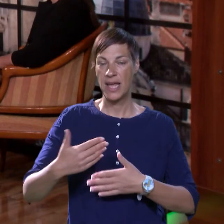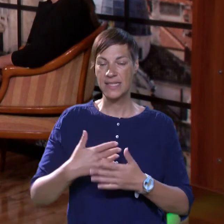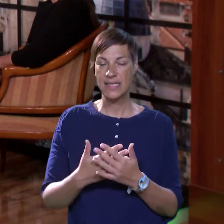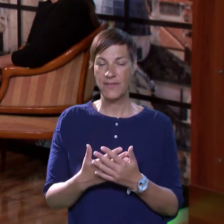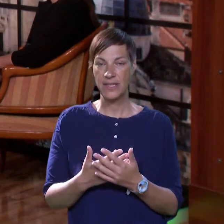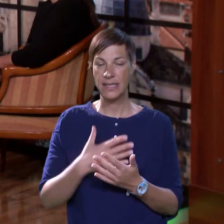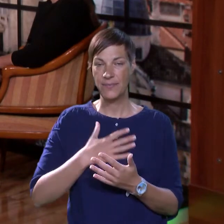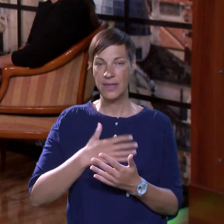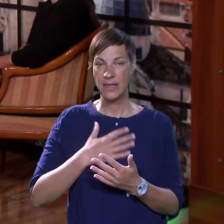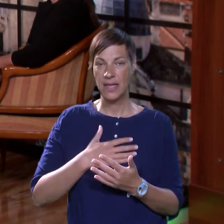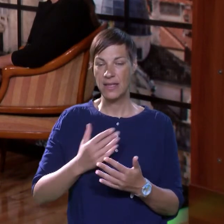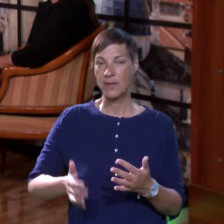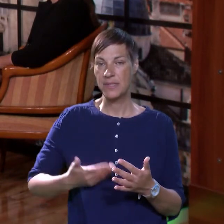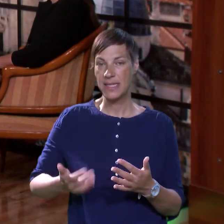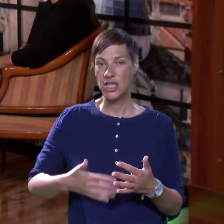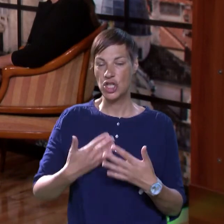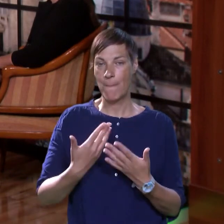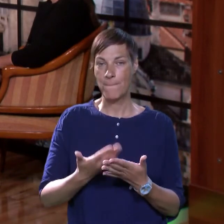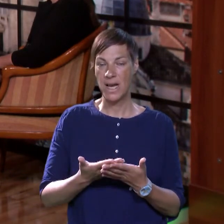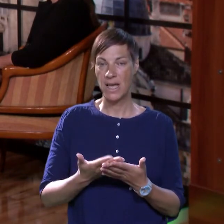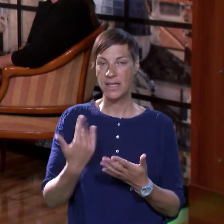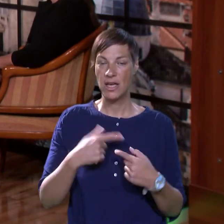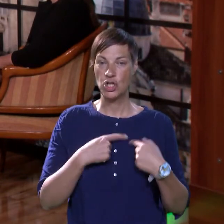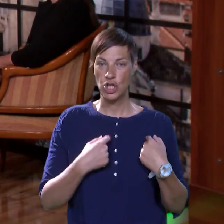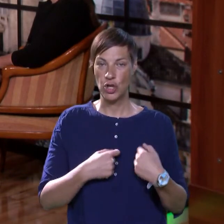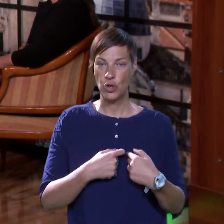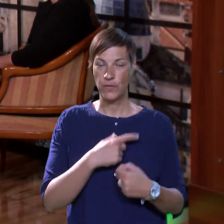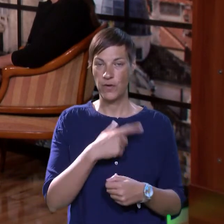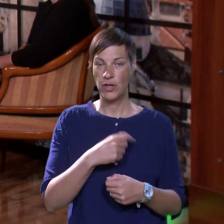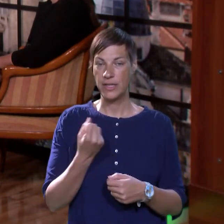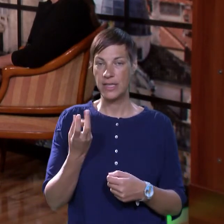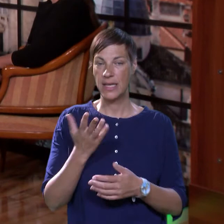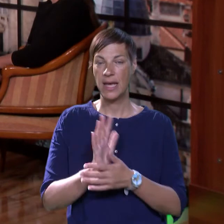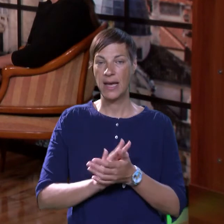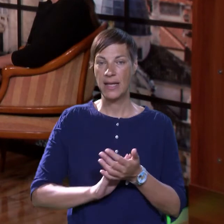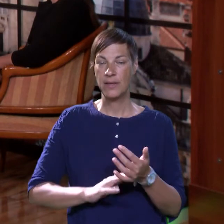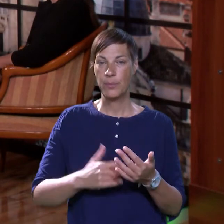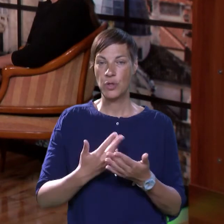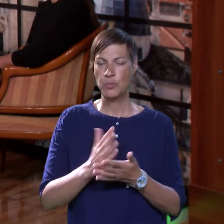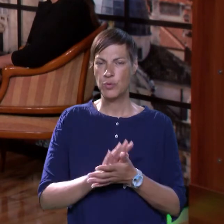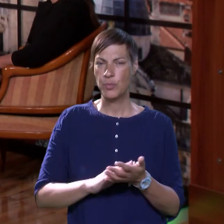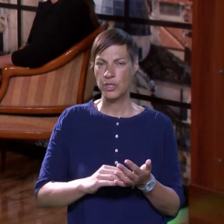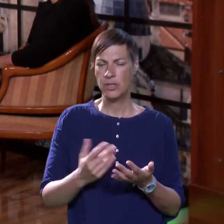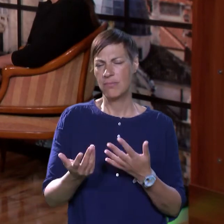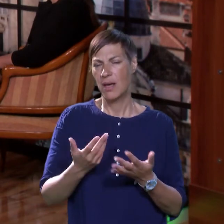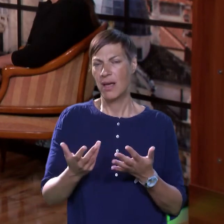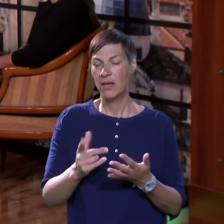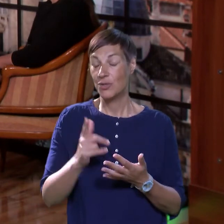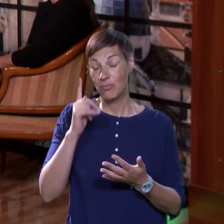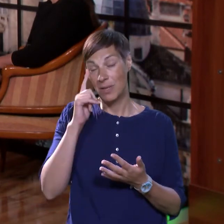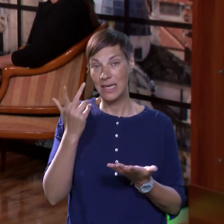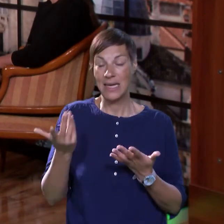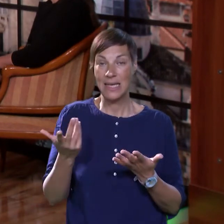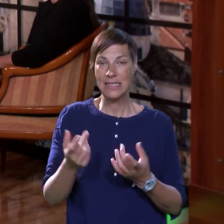nastaviti. I nadam se da će i mladi, u stvari, kao što i kod volontiranja, dakle kad krenu, onda u početku možda ima kako ću, pa